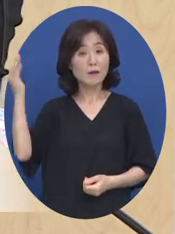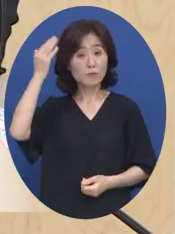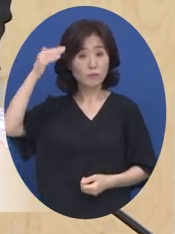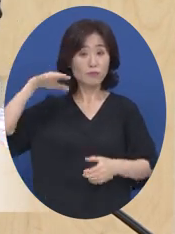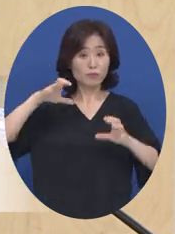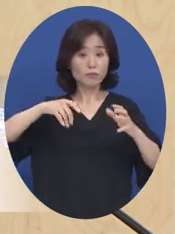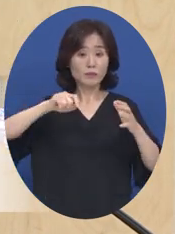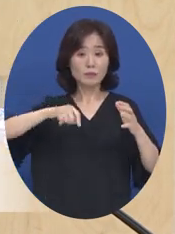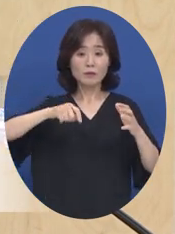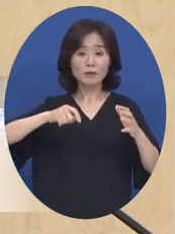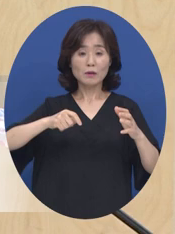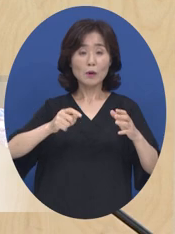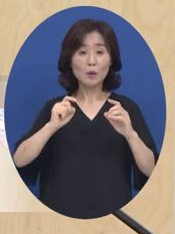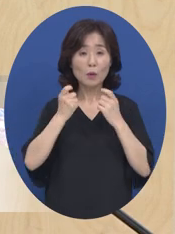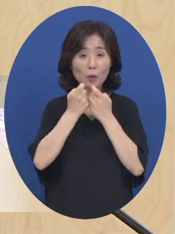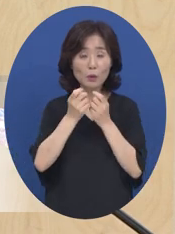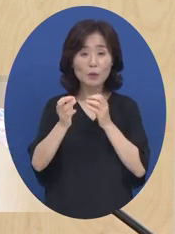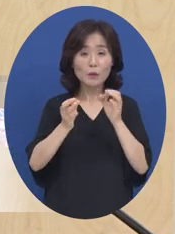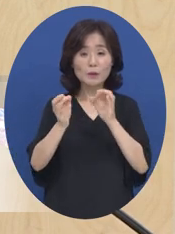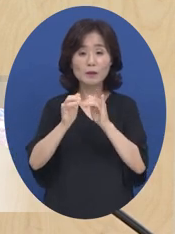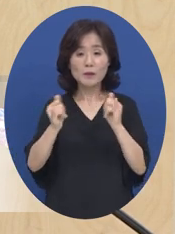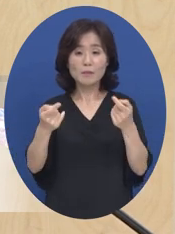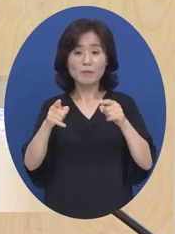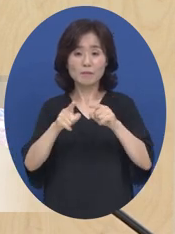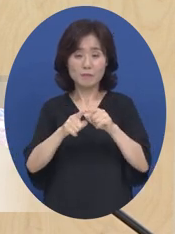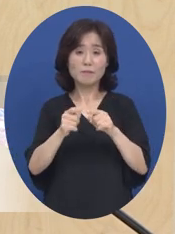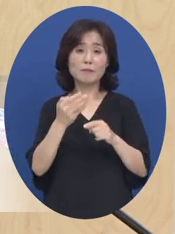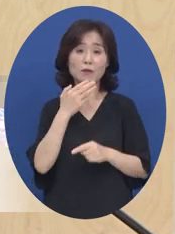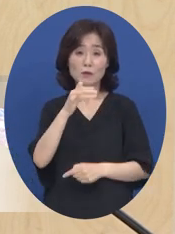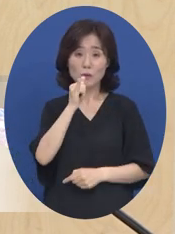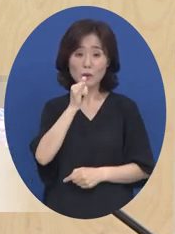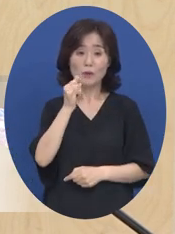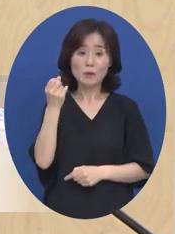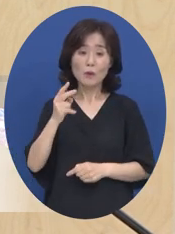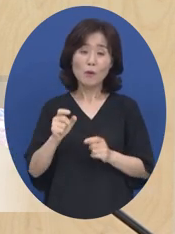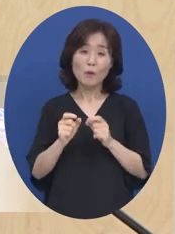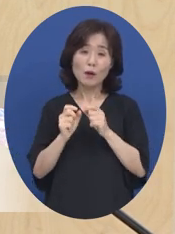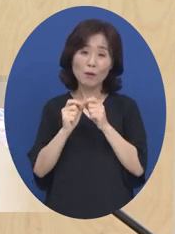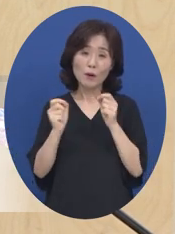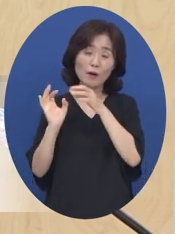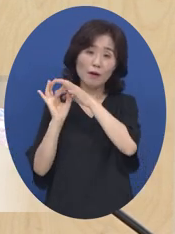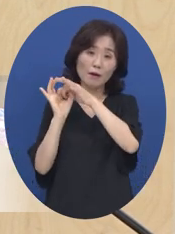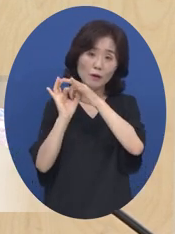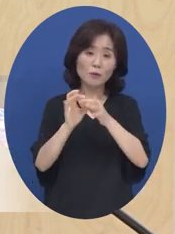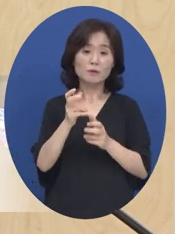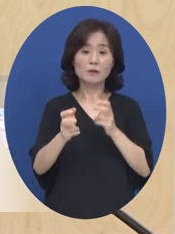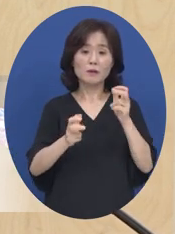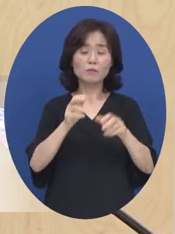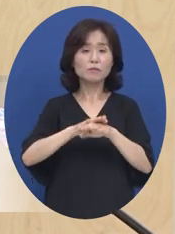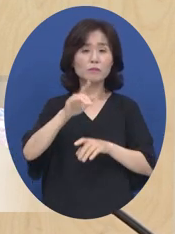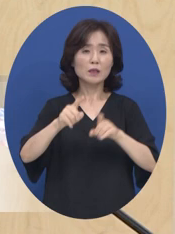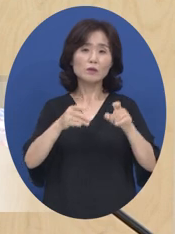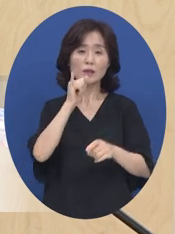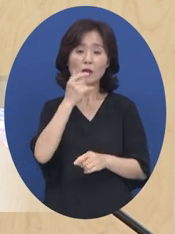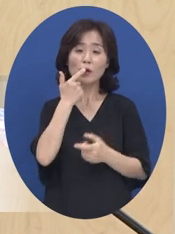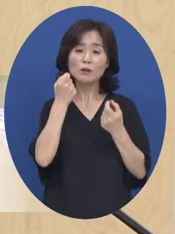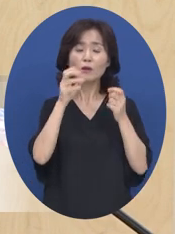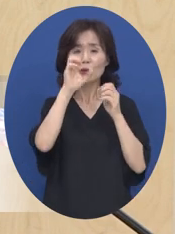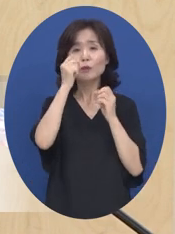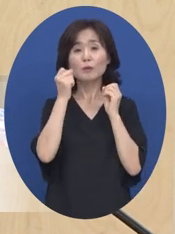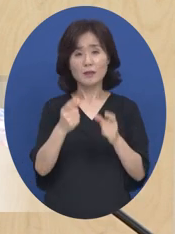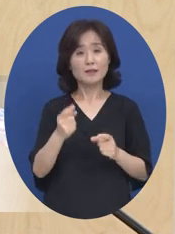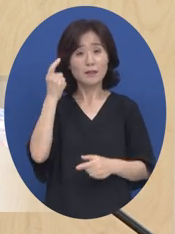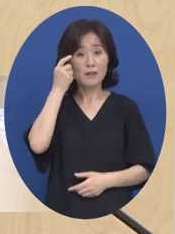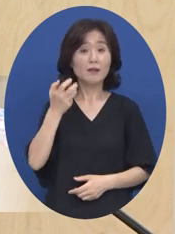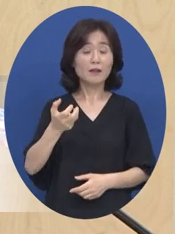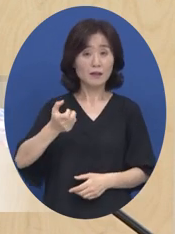대한민국에서 소상공인들과 함께할 수 있는 그리고 길게 지속적인 사업을 수행할 수 있는 좋은 계기가